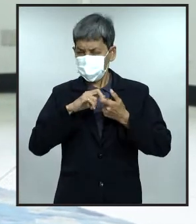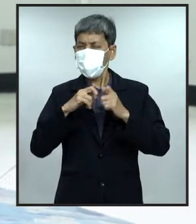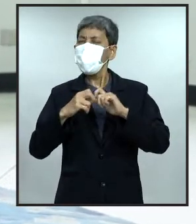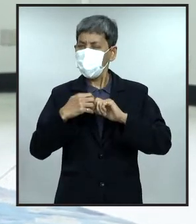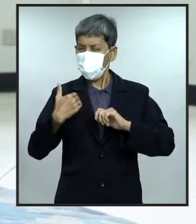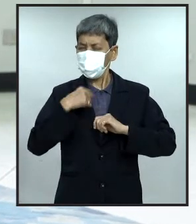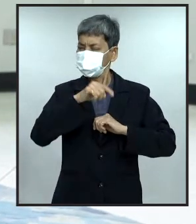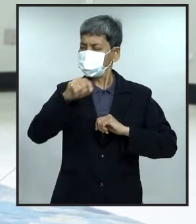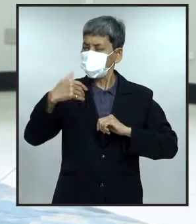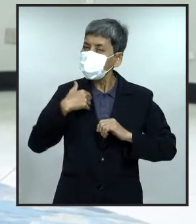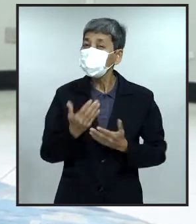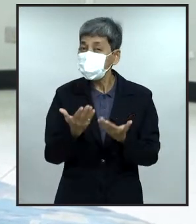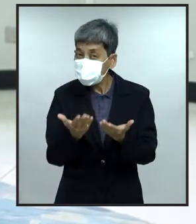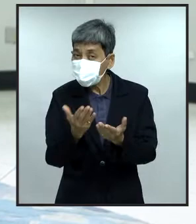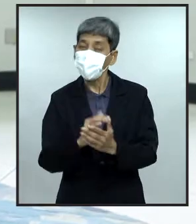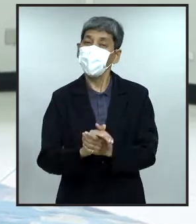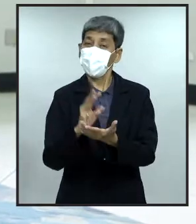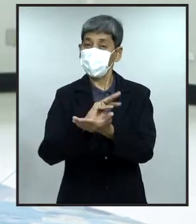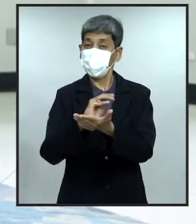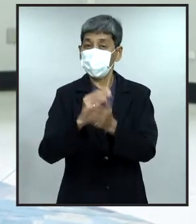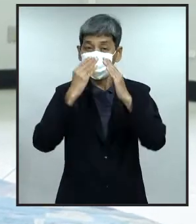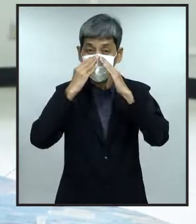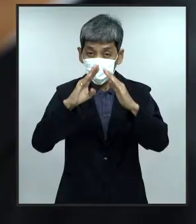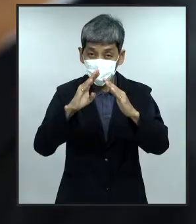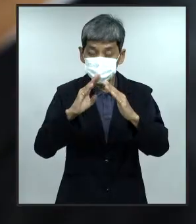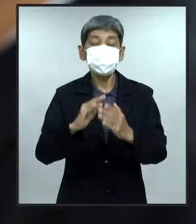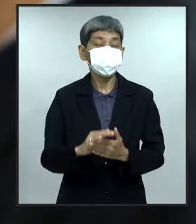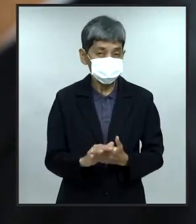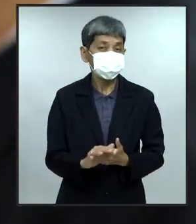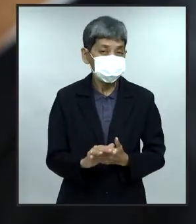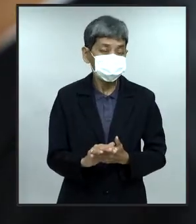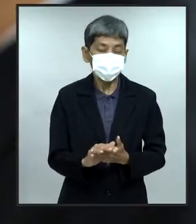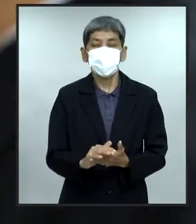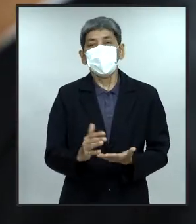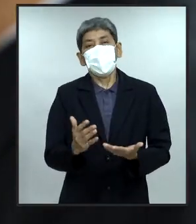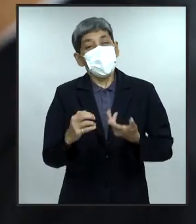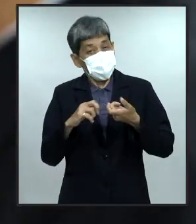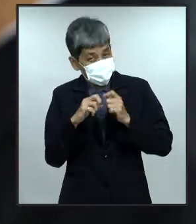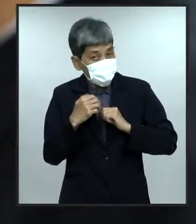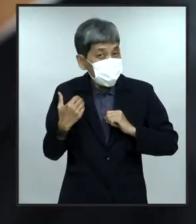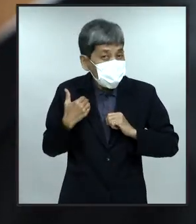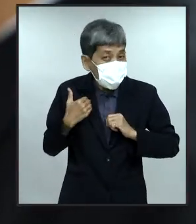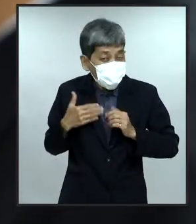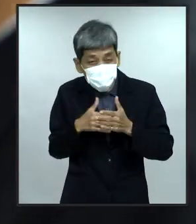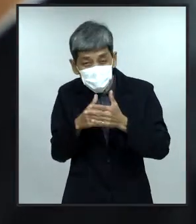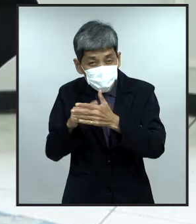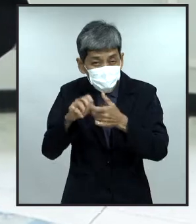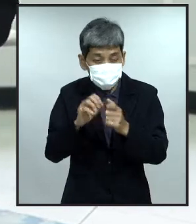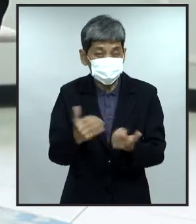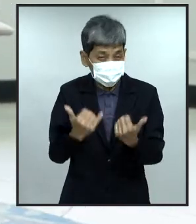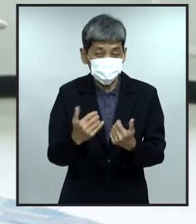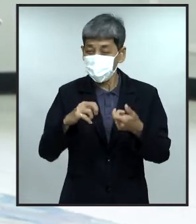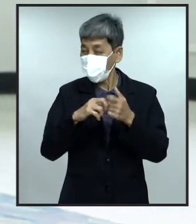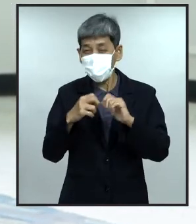ทบกันหมดแหละทีนี้ครับในส่วนของมูลที่ช่วยคนตาบอดแห่งประเทศไทยเนี่ยก็ได้รับผลกระทบตรงนี้ด้วยใช่ไหมครับต